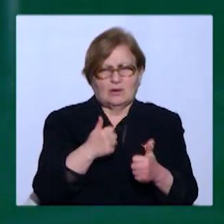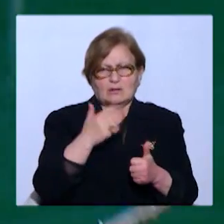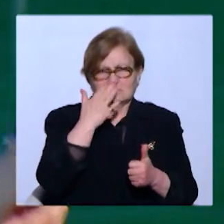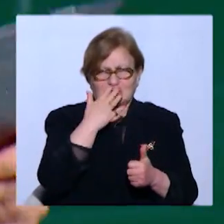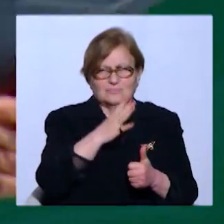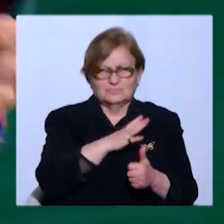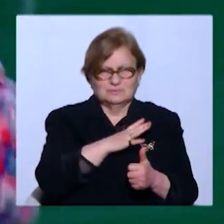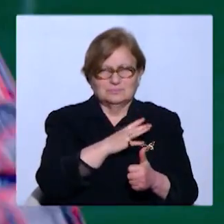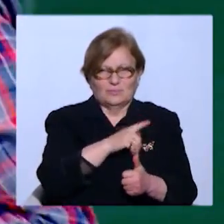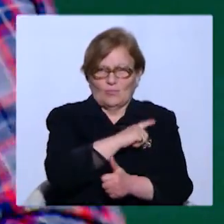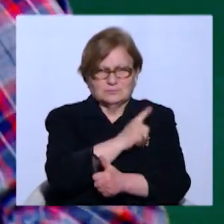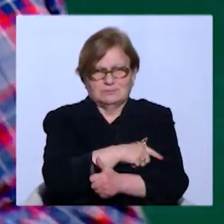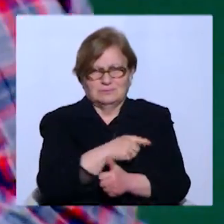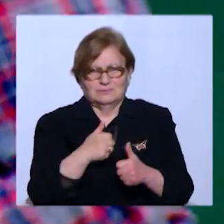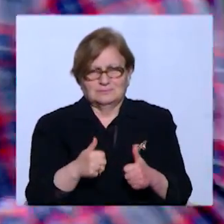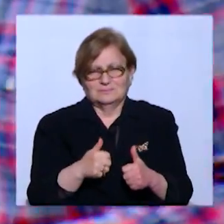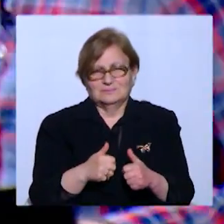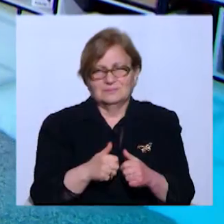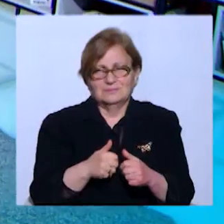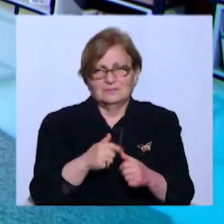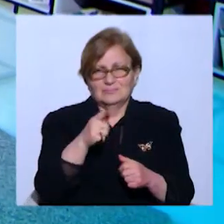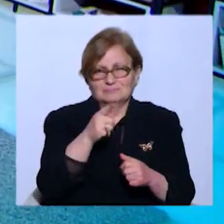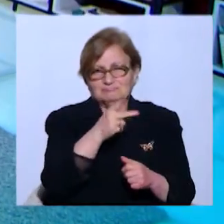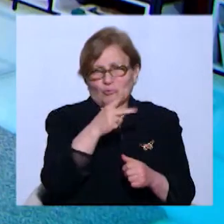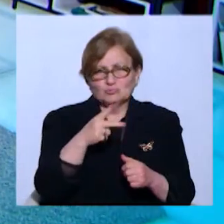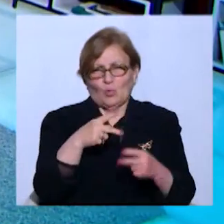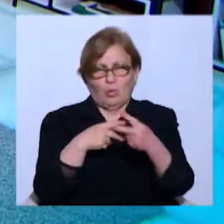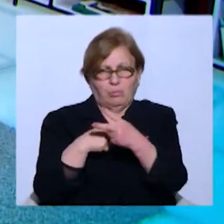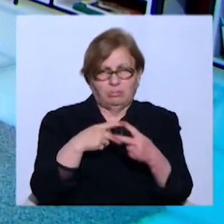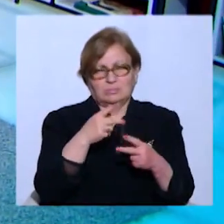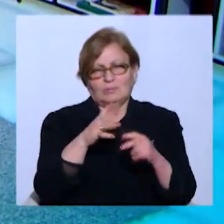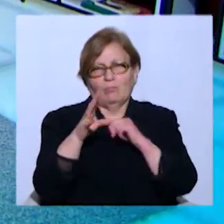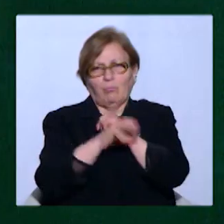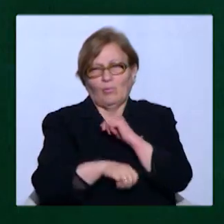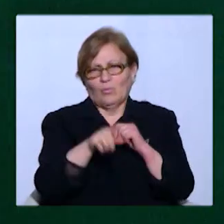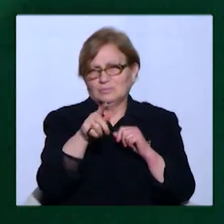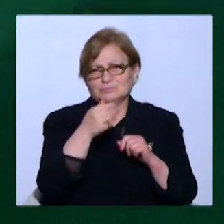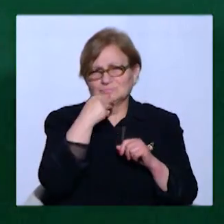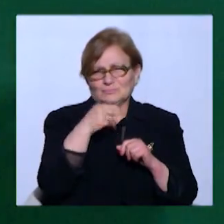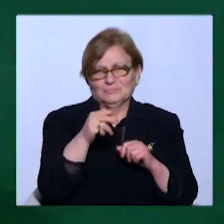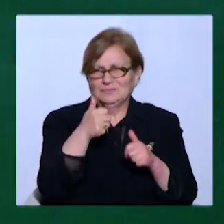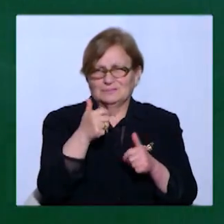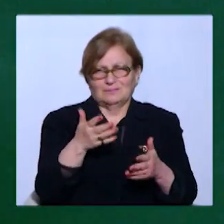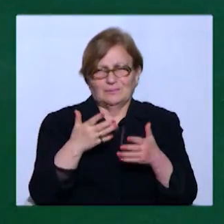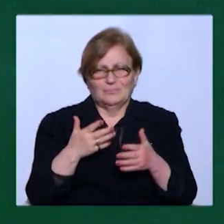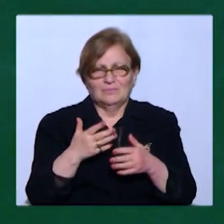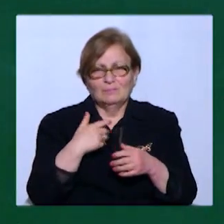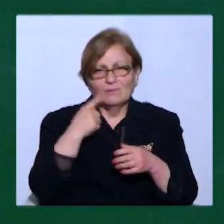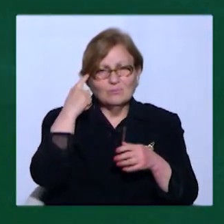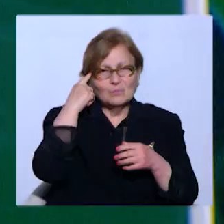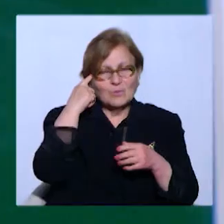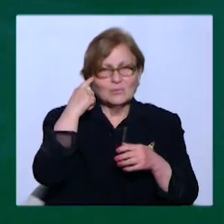გამოგვივიდა. რა მაგარი უტოლობები ჩავწერეთ. ეს ბოლოს საერთოდ ძალიან მაგარი იყო. მე მგონი ჩვენ